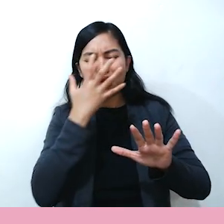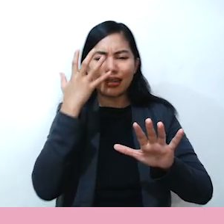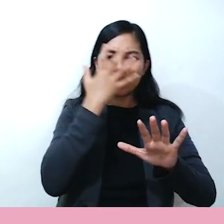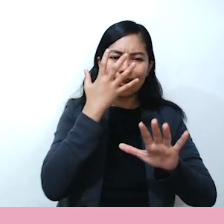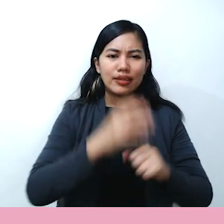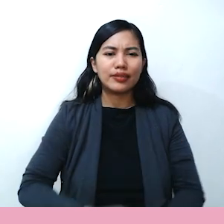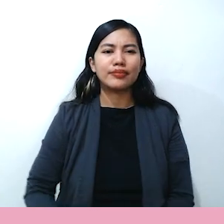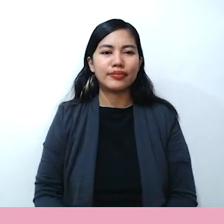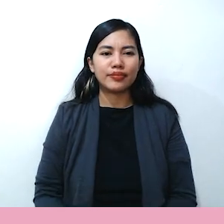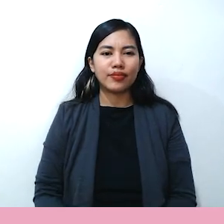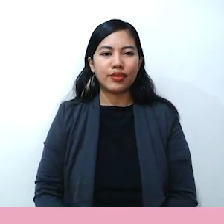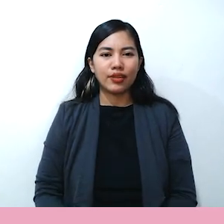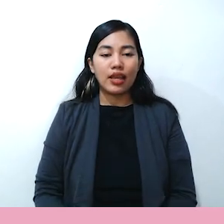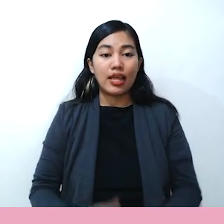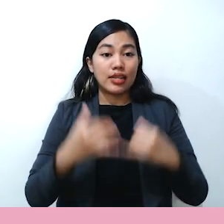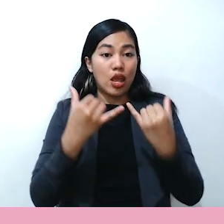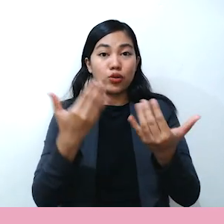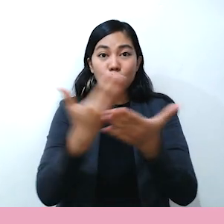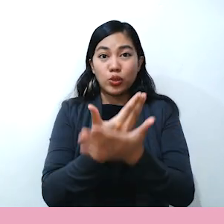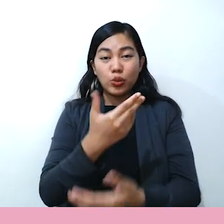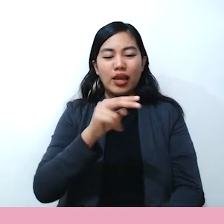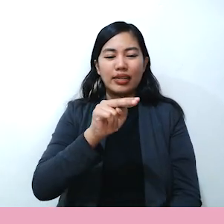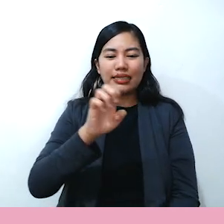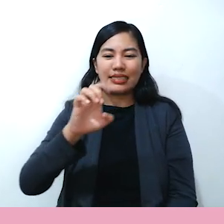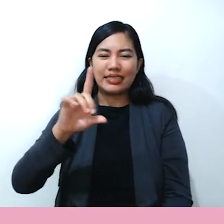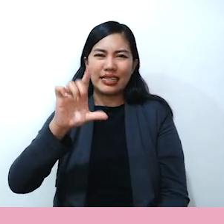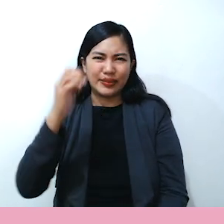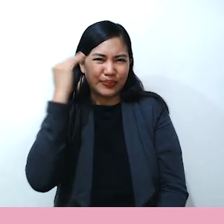ako. Ngayon, magkakabit ako ng bagong karayom sa pen.